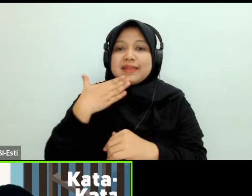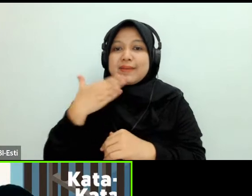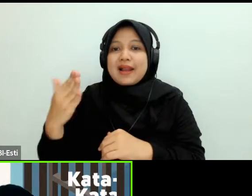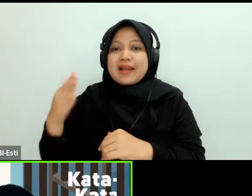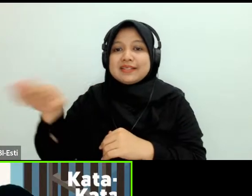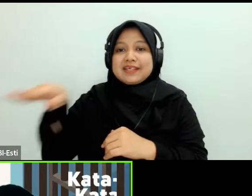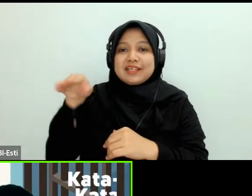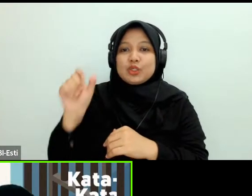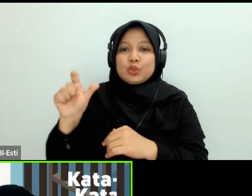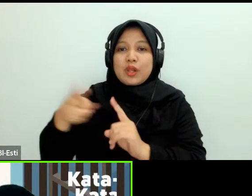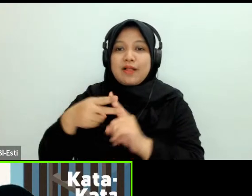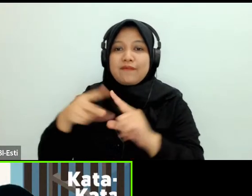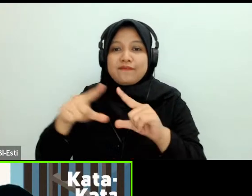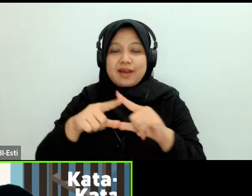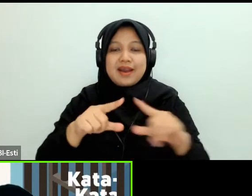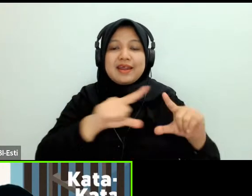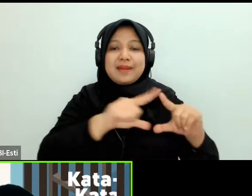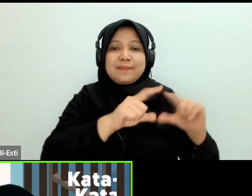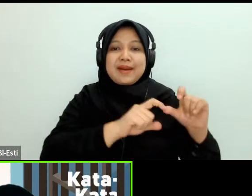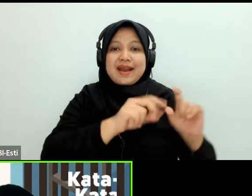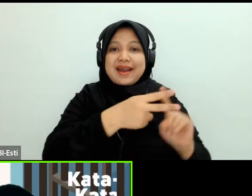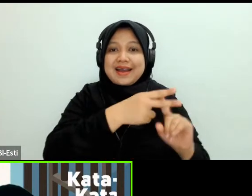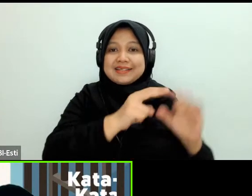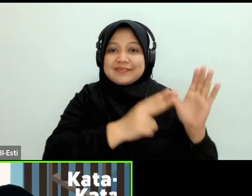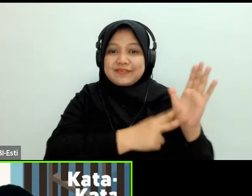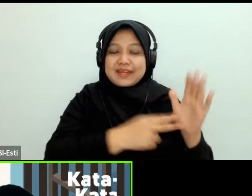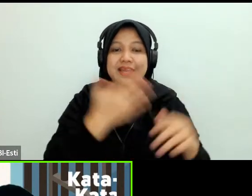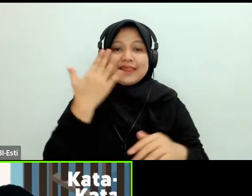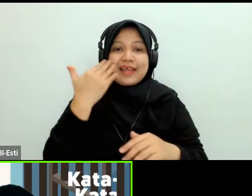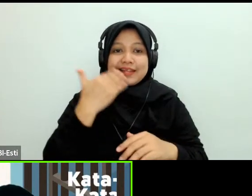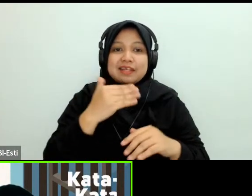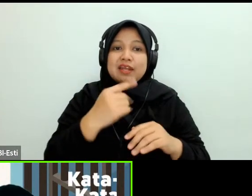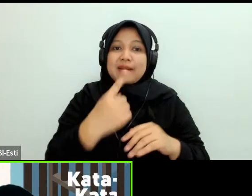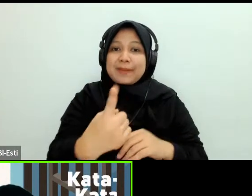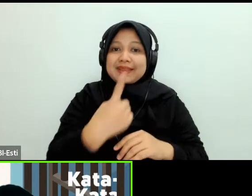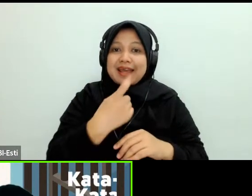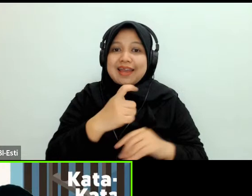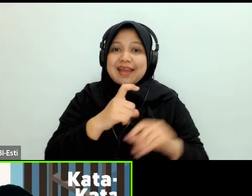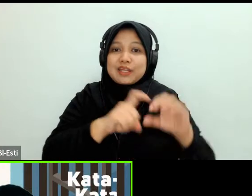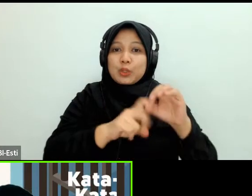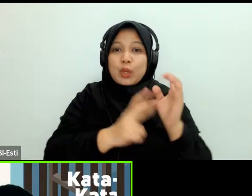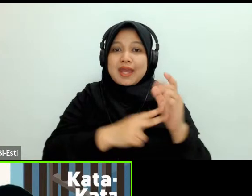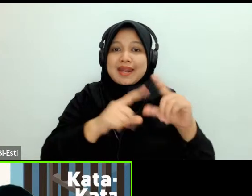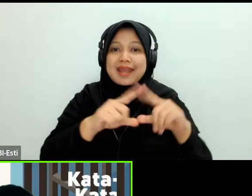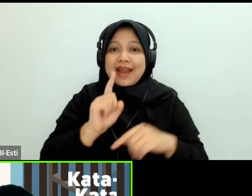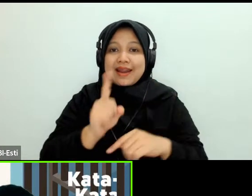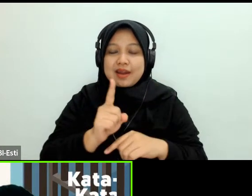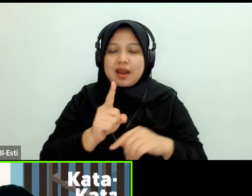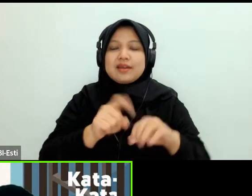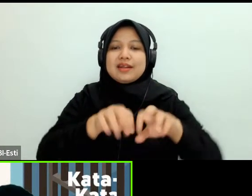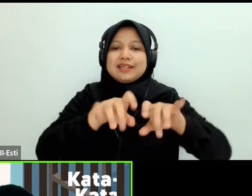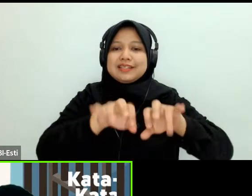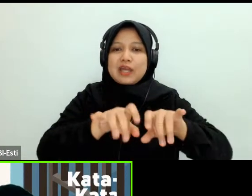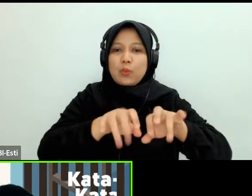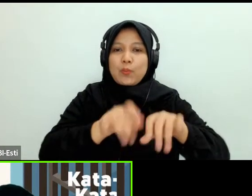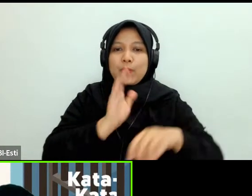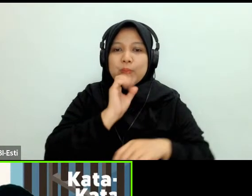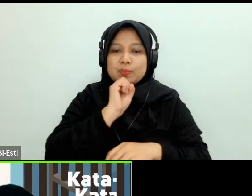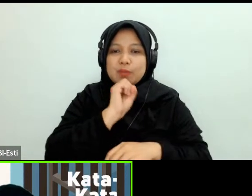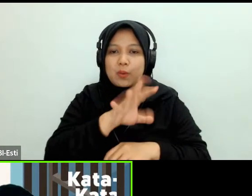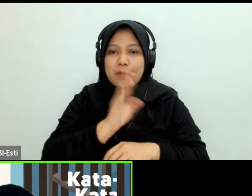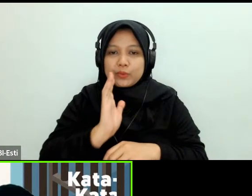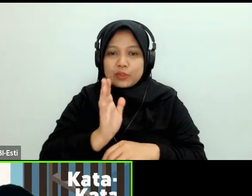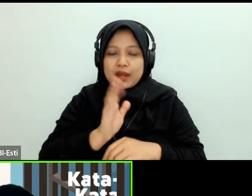sudah menjawab secara tertulis di kolom tue jadi saya akan Coba bacakan tiga pertanyaan terlebih